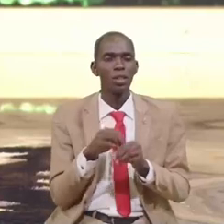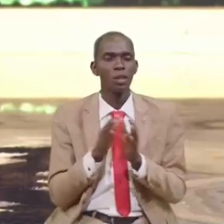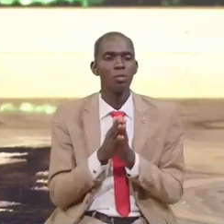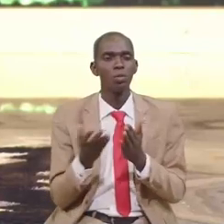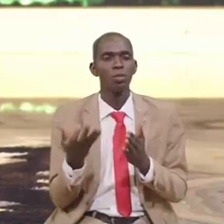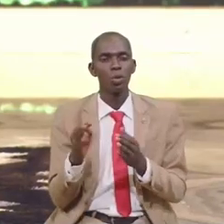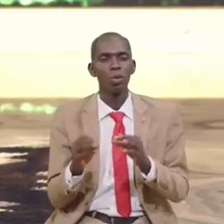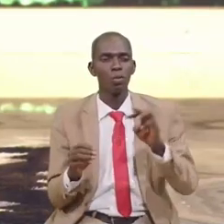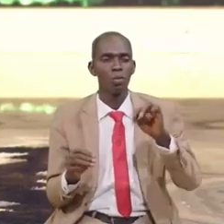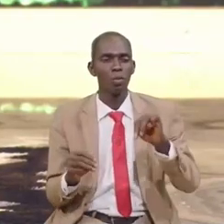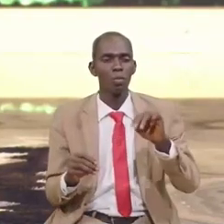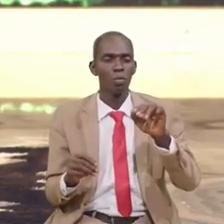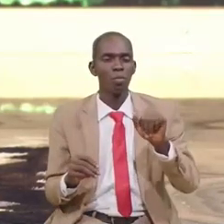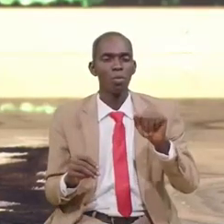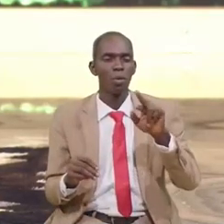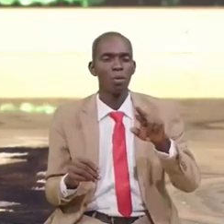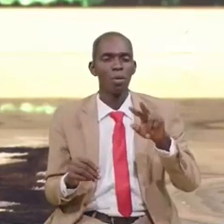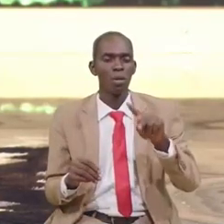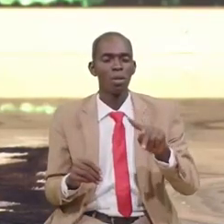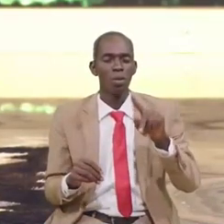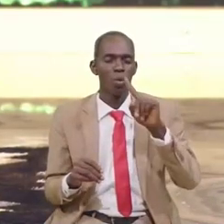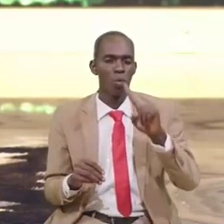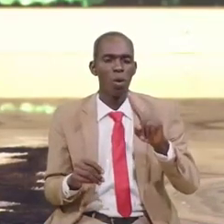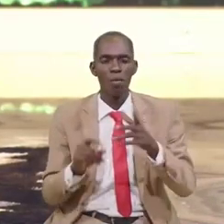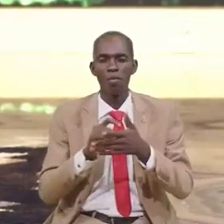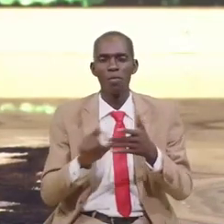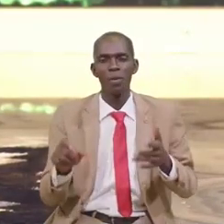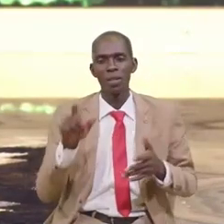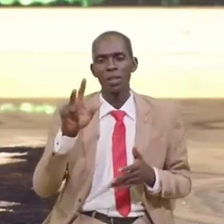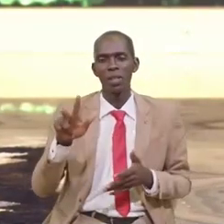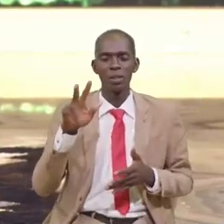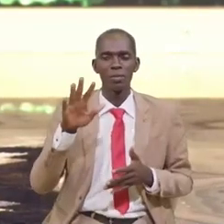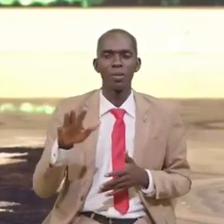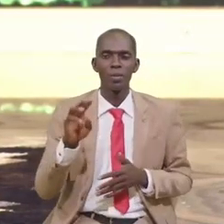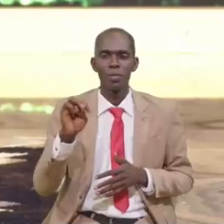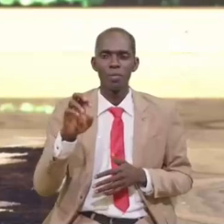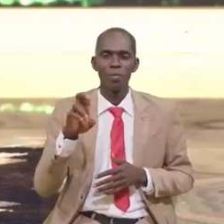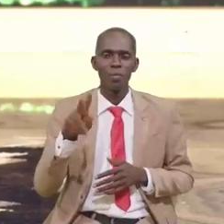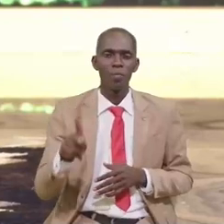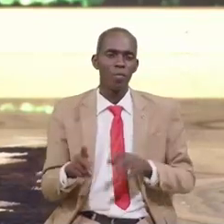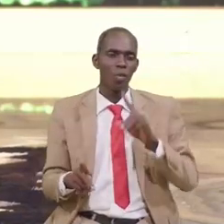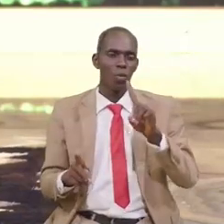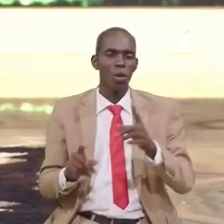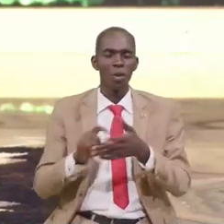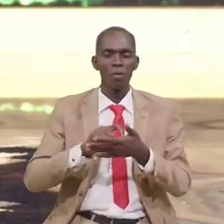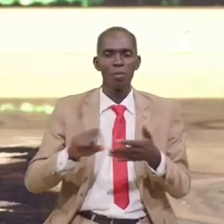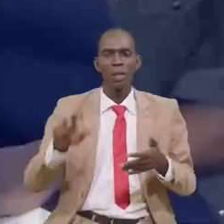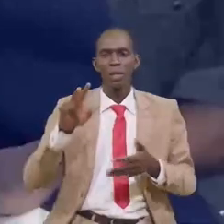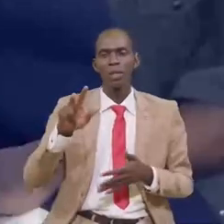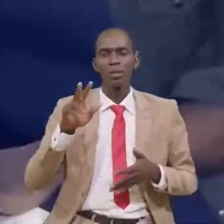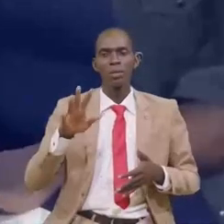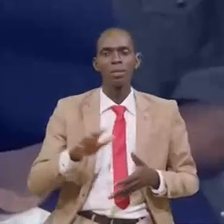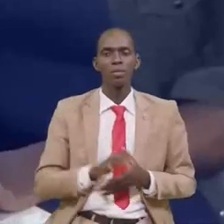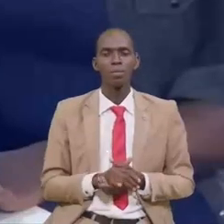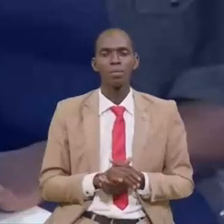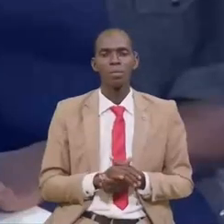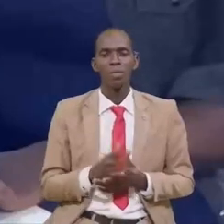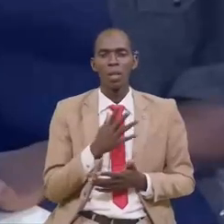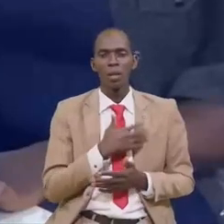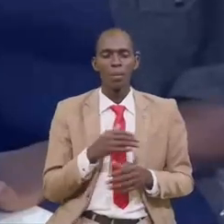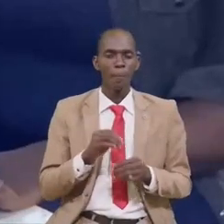1. Marc 1, verset 35. Marc 1, le verset 35. Vers le